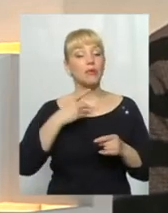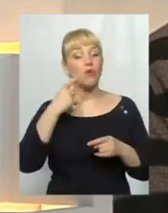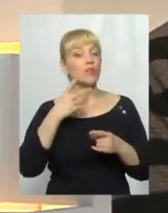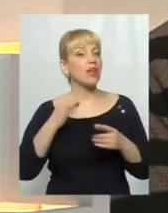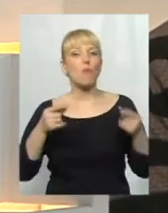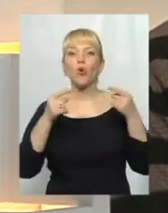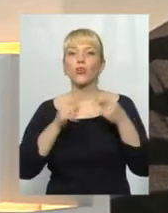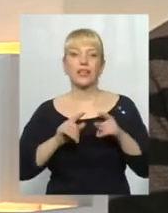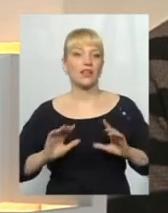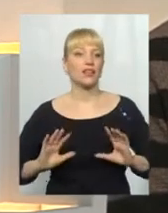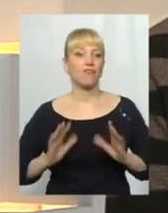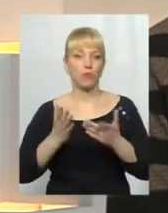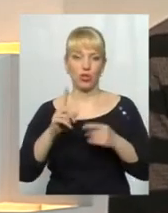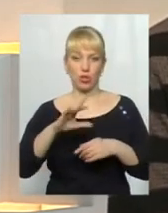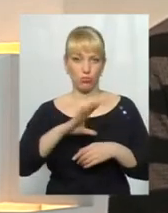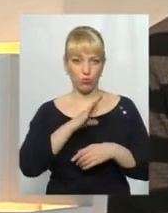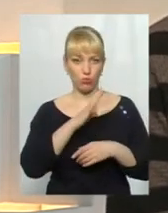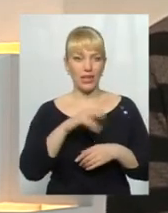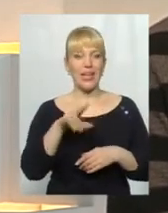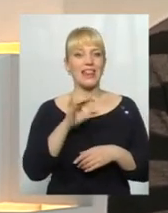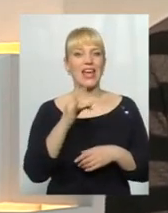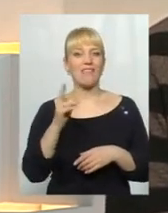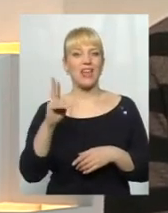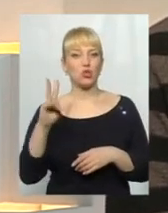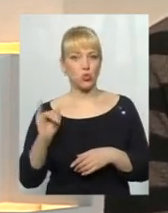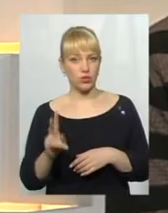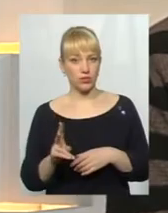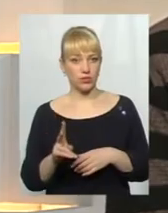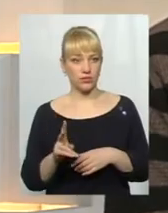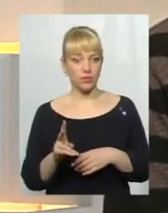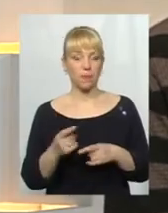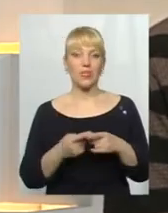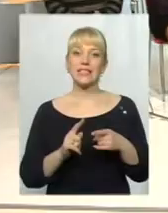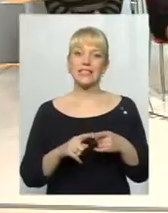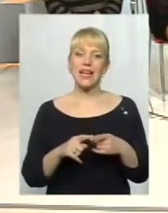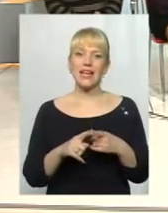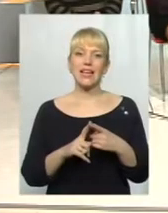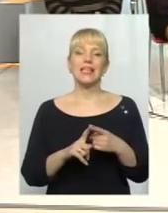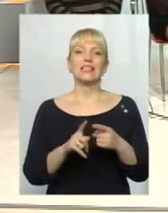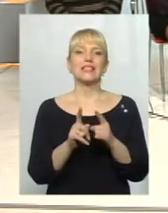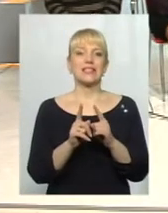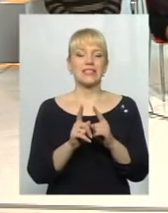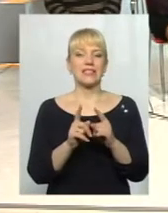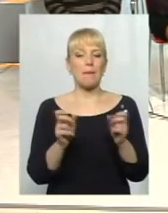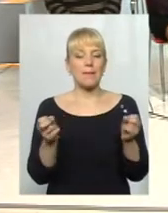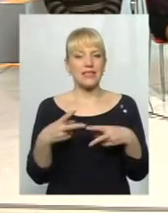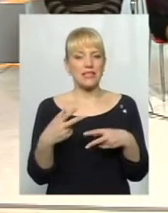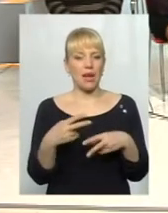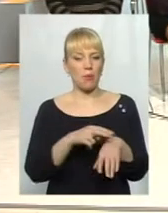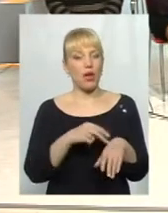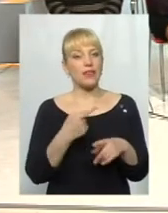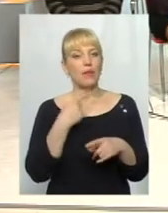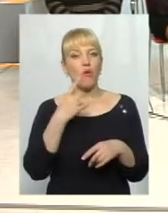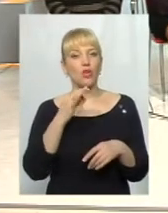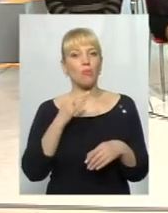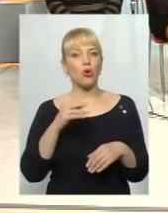випадок, який стався, скажімо, там з Кравцьом і з Дерев'янчуком. Це специфіка правоохоронних органів. Треба поговорити про тенденцію,